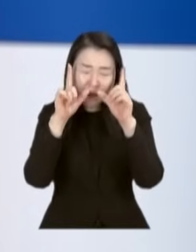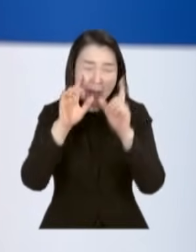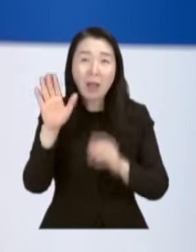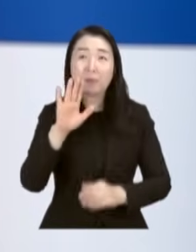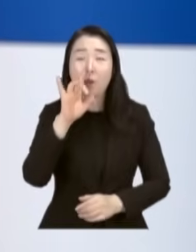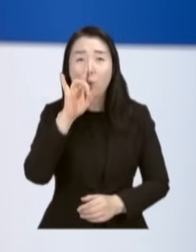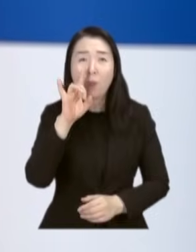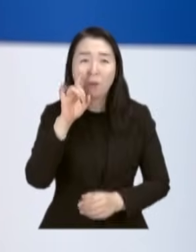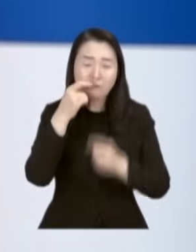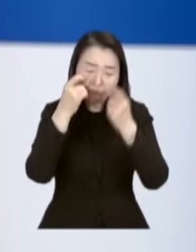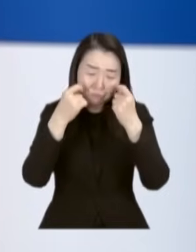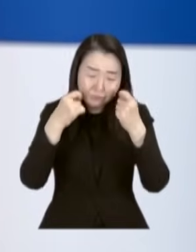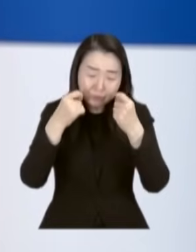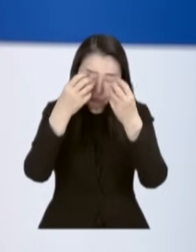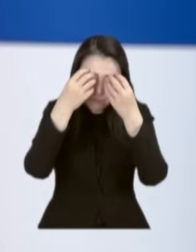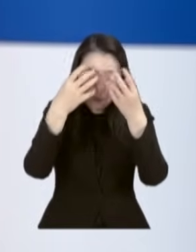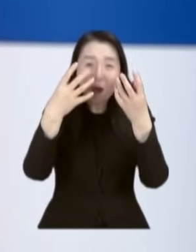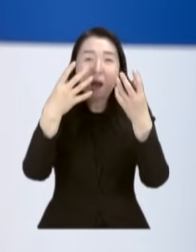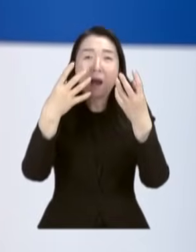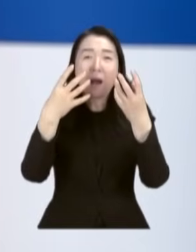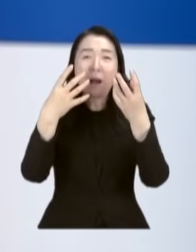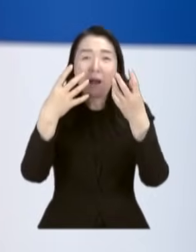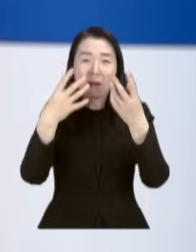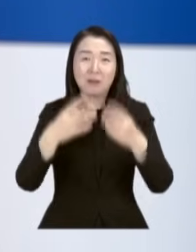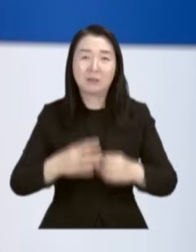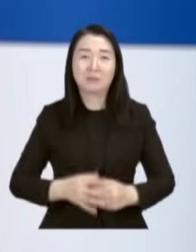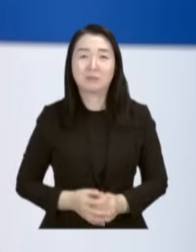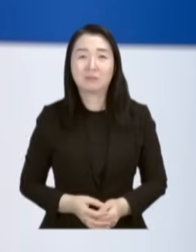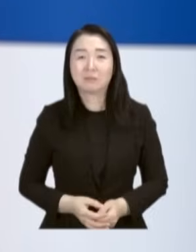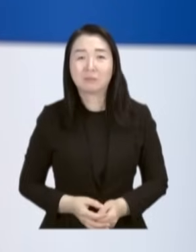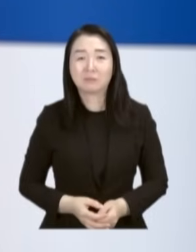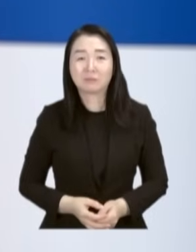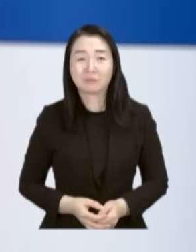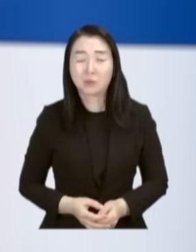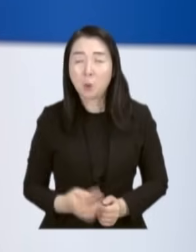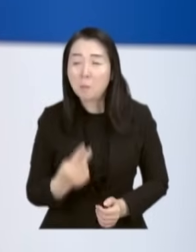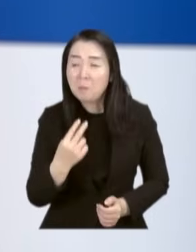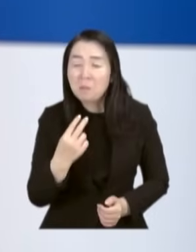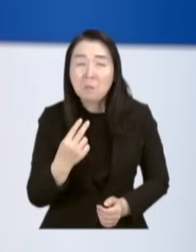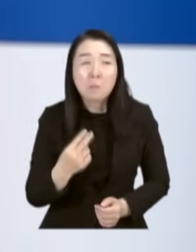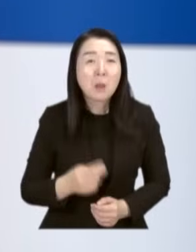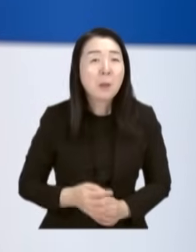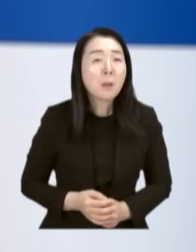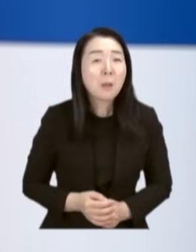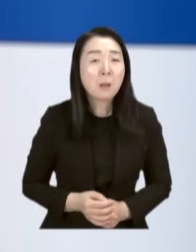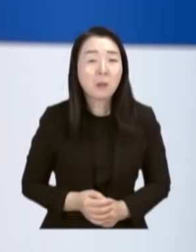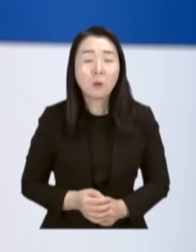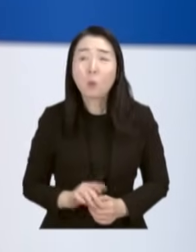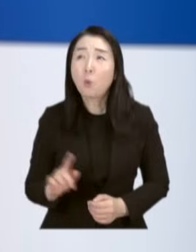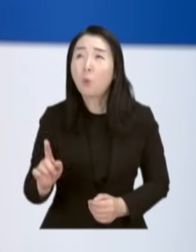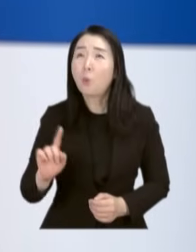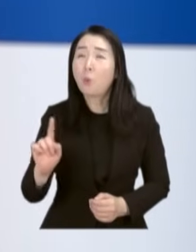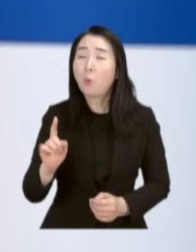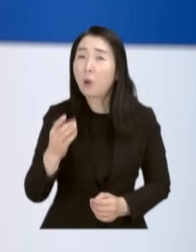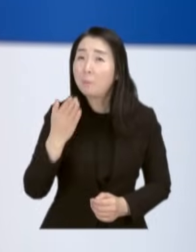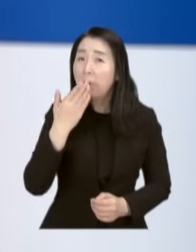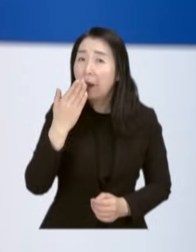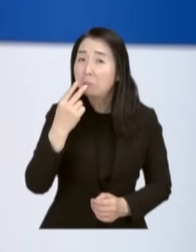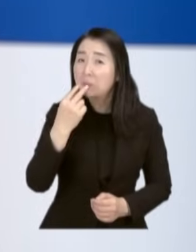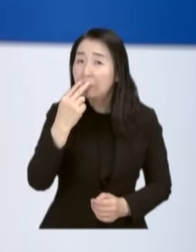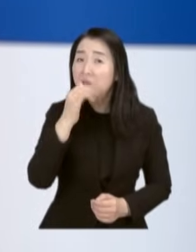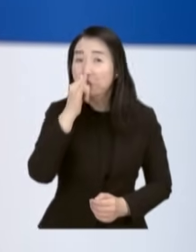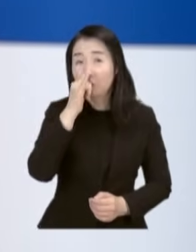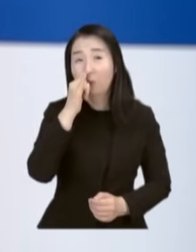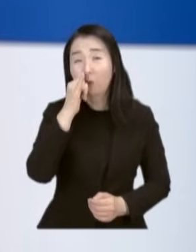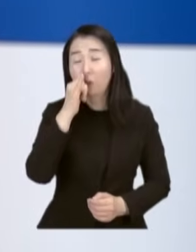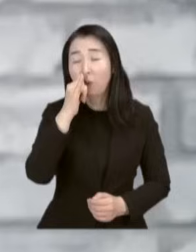안 떠져요. 왜냐하면 너무 많이 울어서 눈탱이가 밤새우면 부어가지고 코가 뜨는데 이거 밤